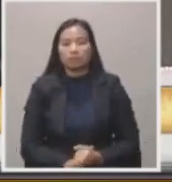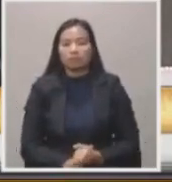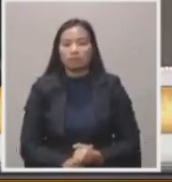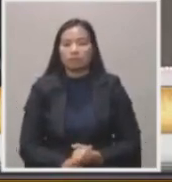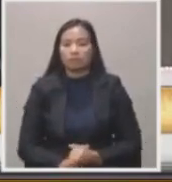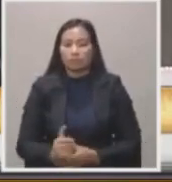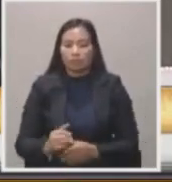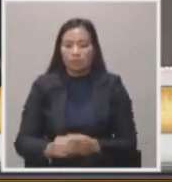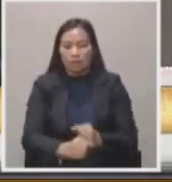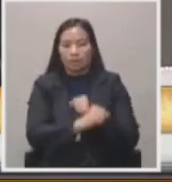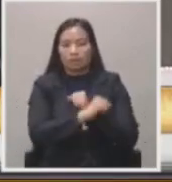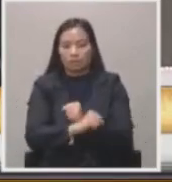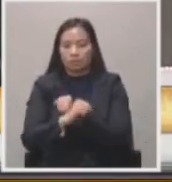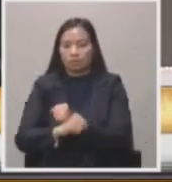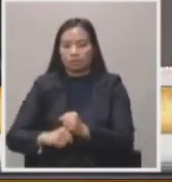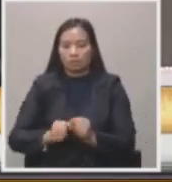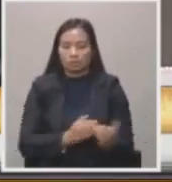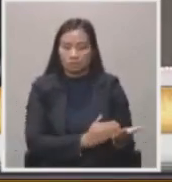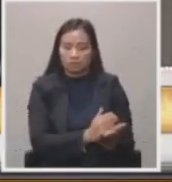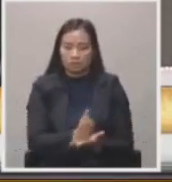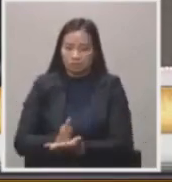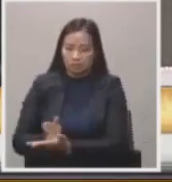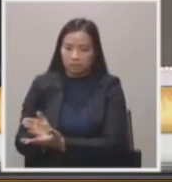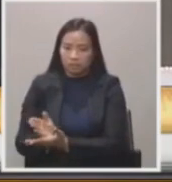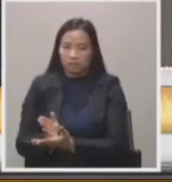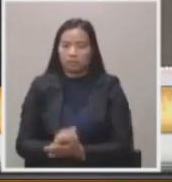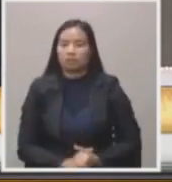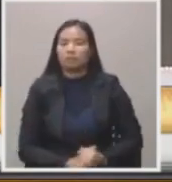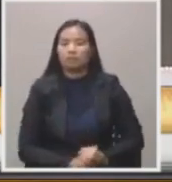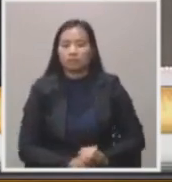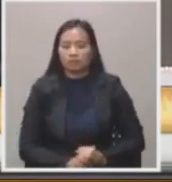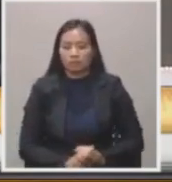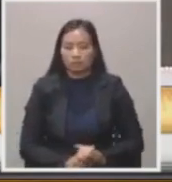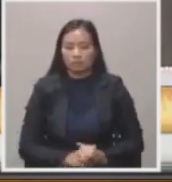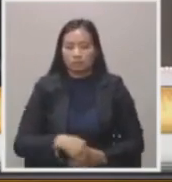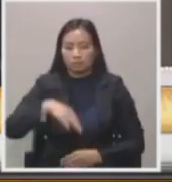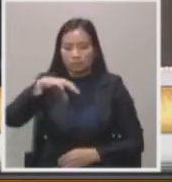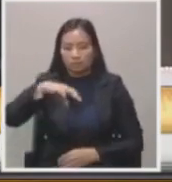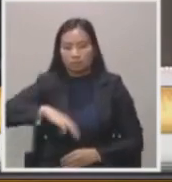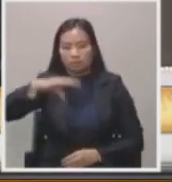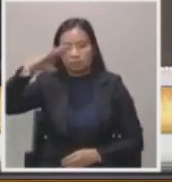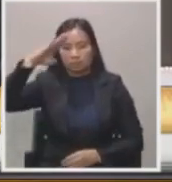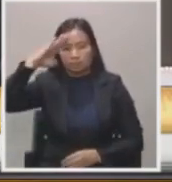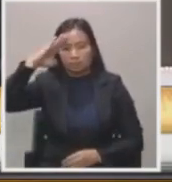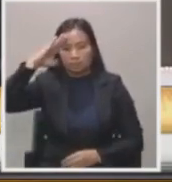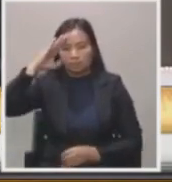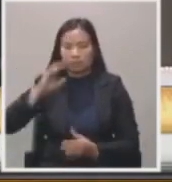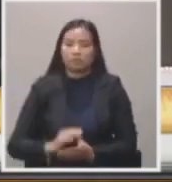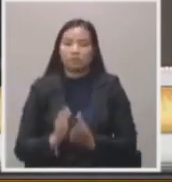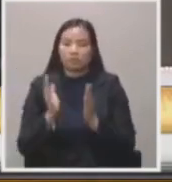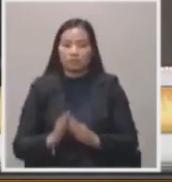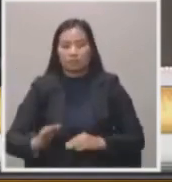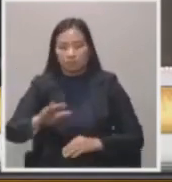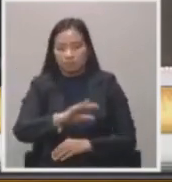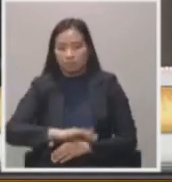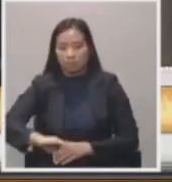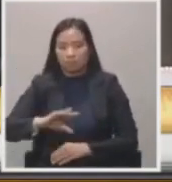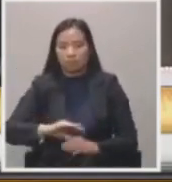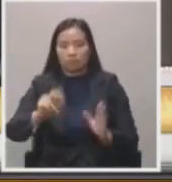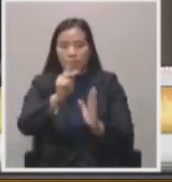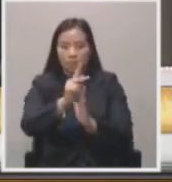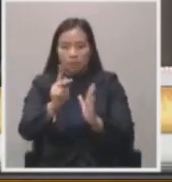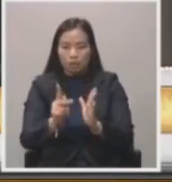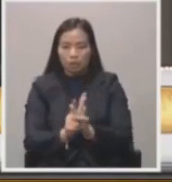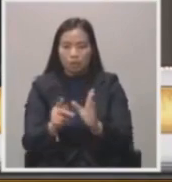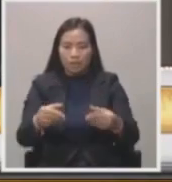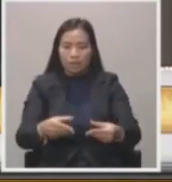านัตการควบคุมดูแลของฝ่ายหนึ่งฝ่ายใดโดยเฉพาะของกองทัพหลายคนบอกว่าเมื่อกฎหมายฉบับนี้ออกม